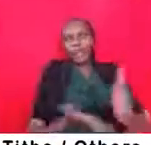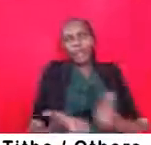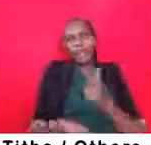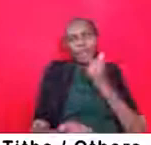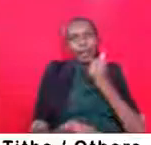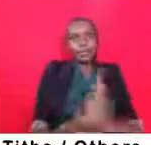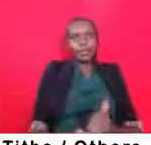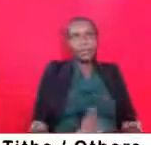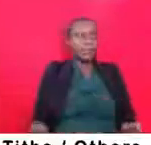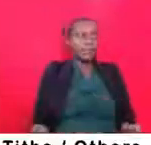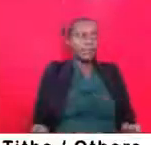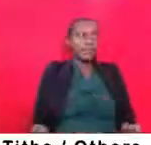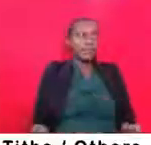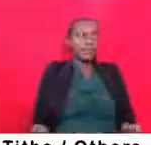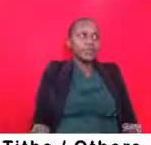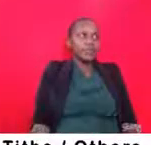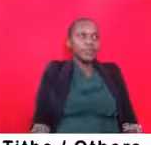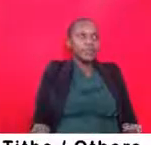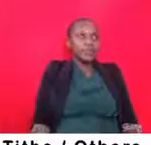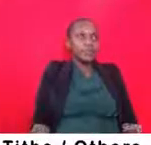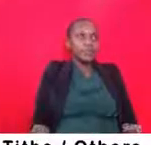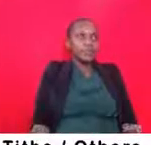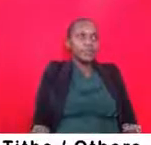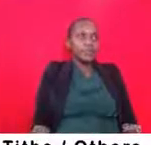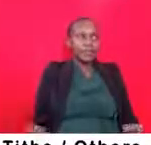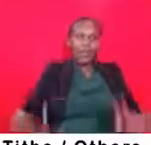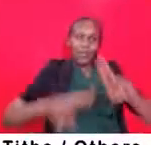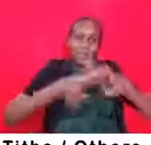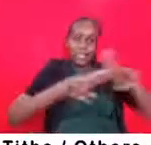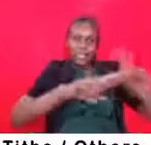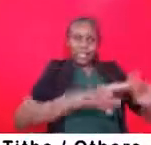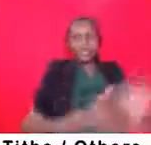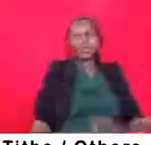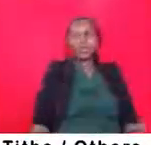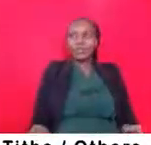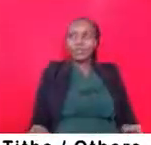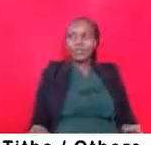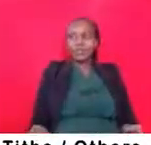Hallelujah. Amen. Amen. Tunatuketi chini.